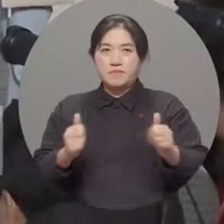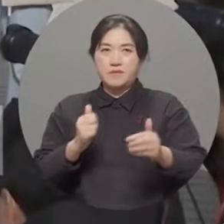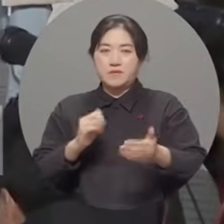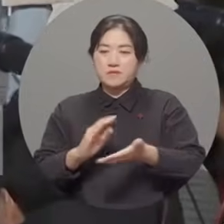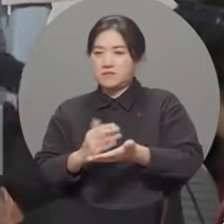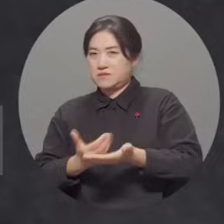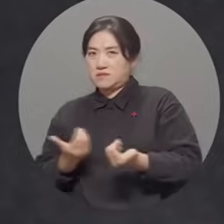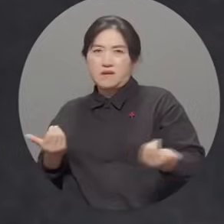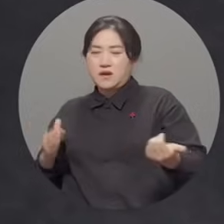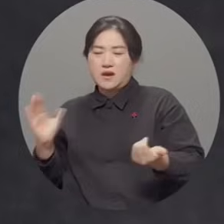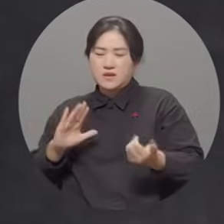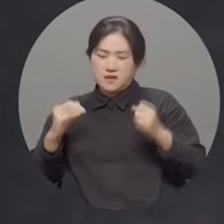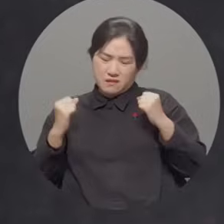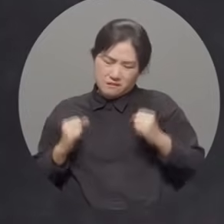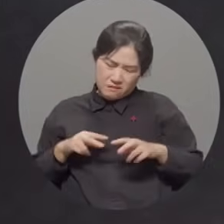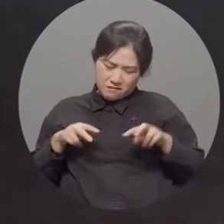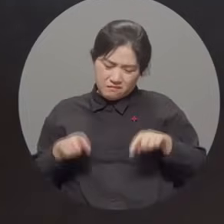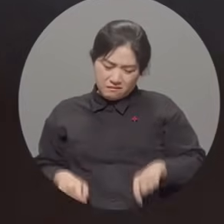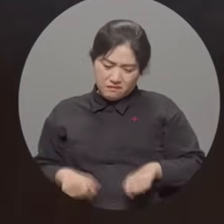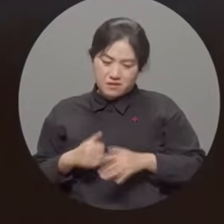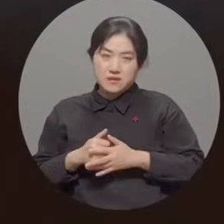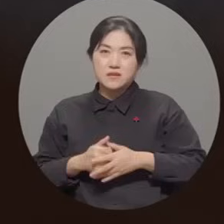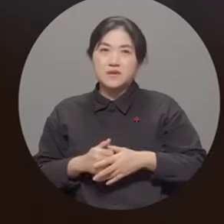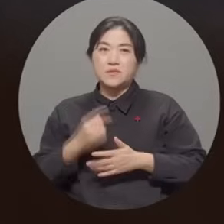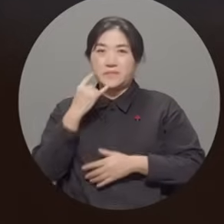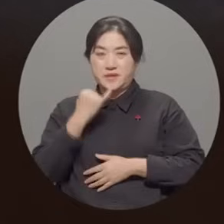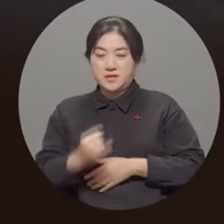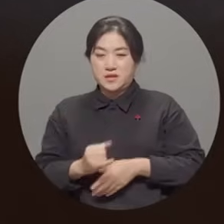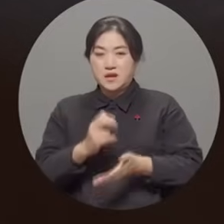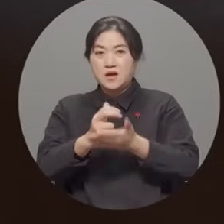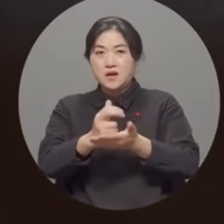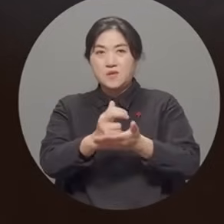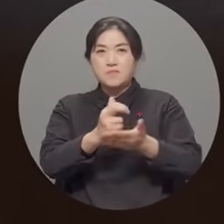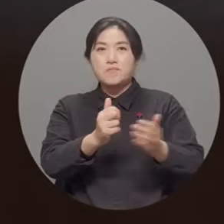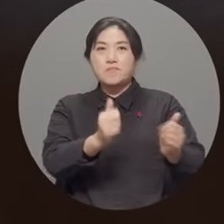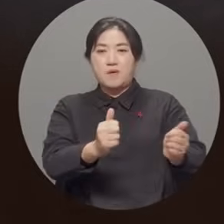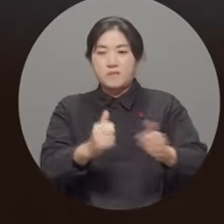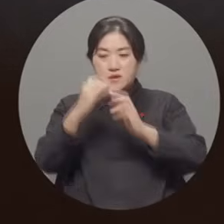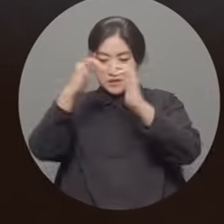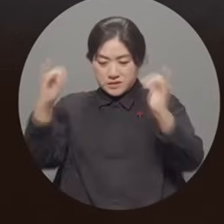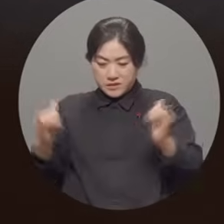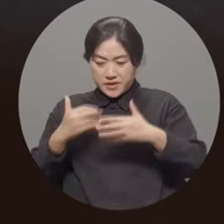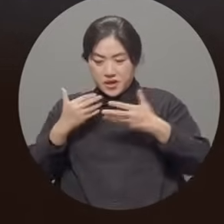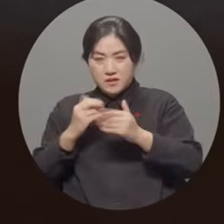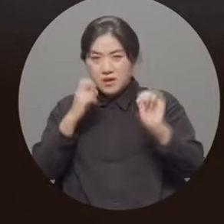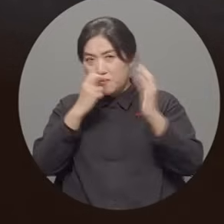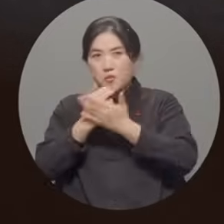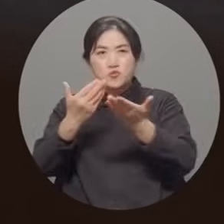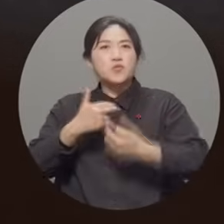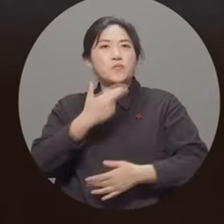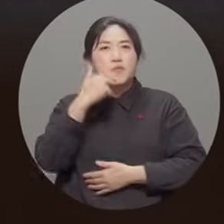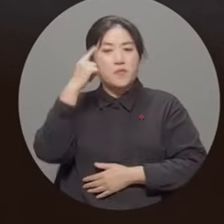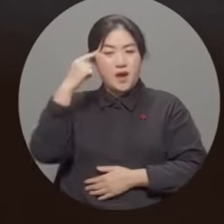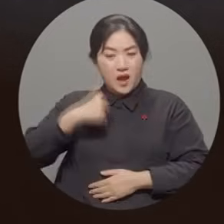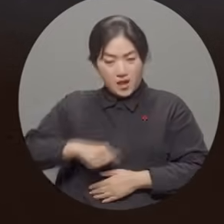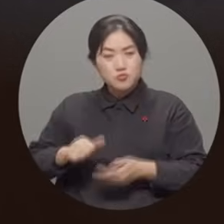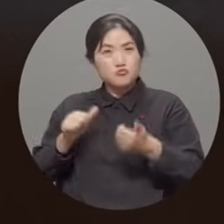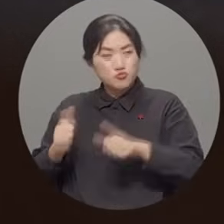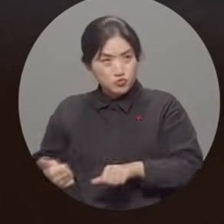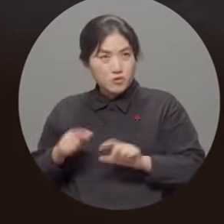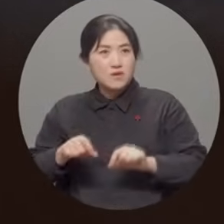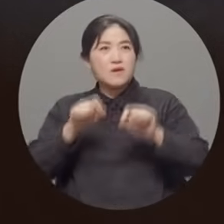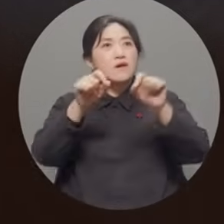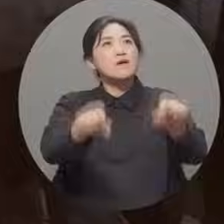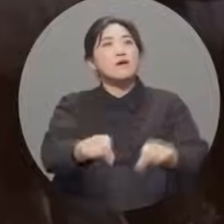그 자리에 주저앉았던 김 씨는 법이 왜 사회적 약자들을 보호하지 못하느냐, 내 아들이 죽었는데 당신